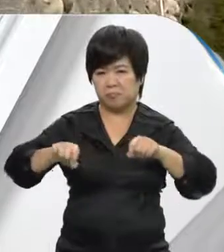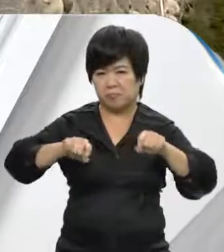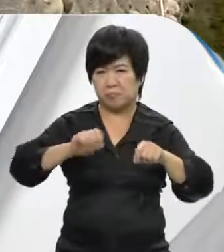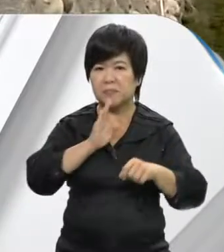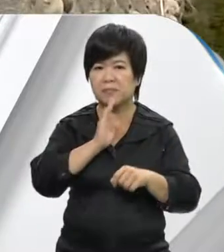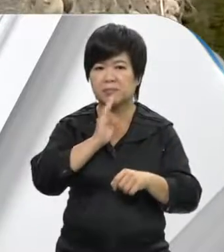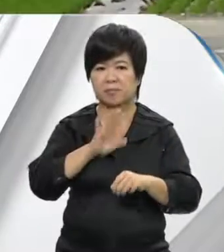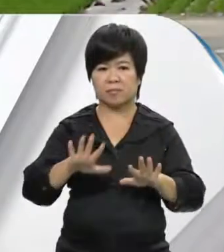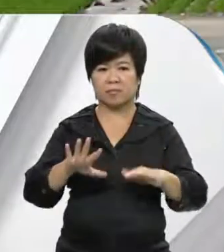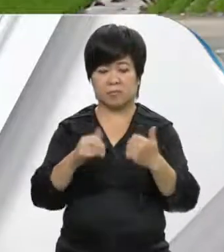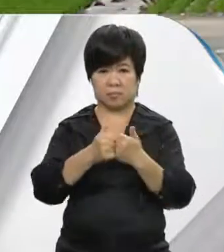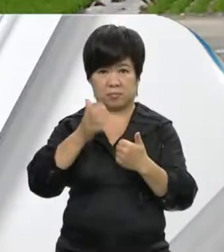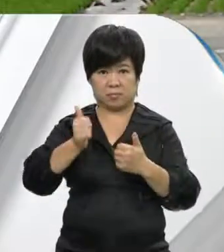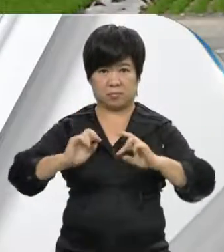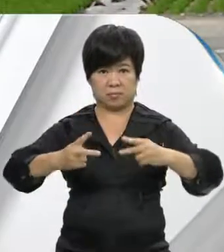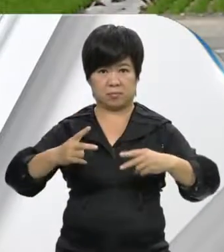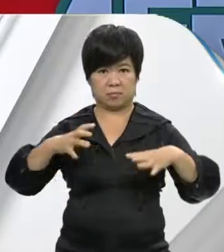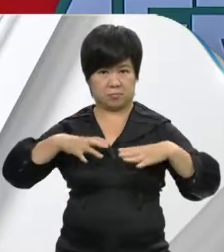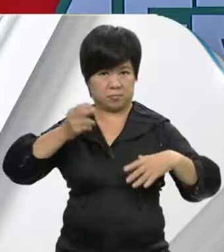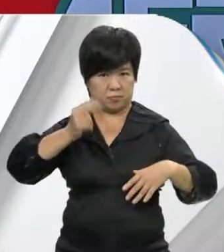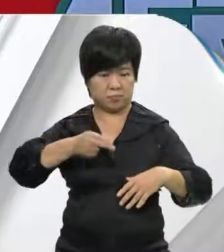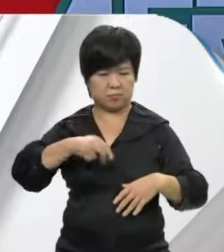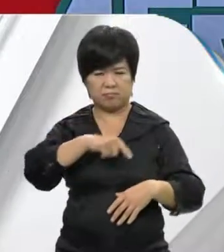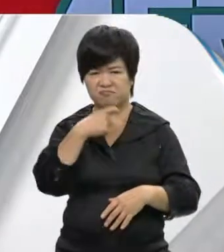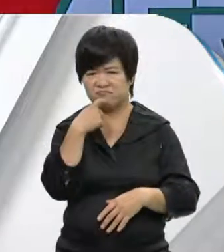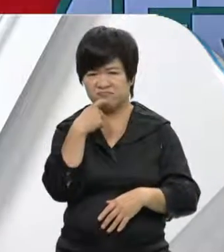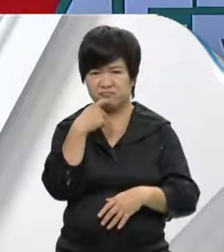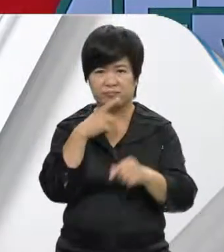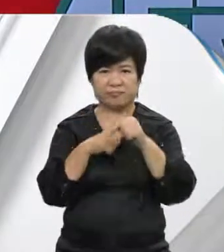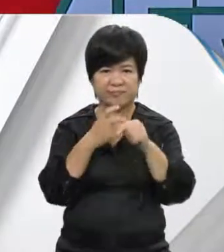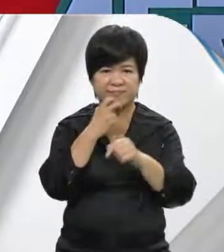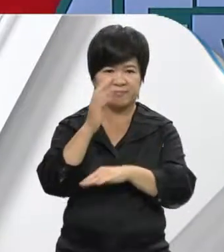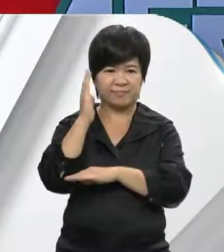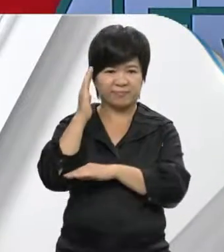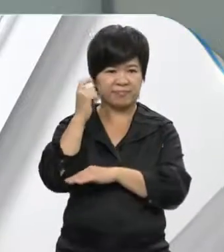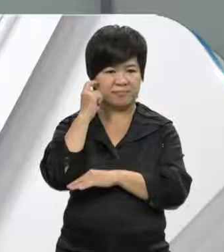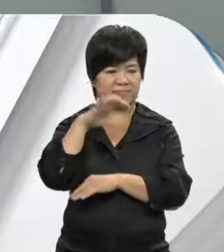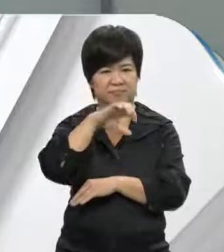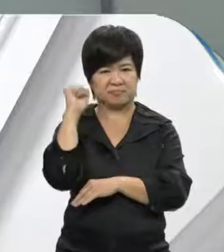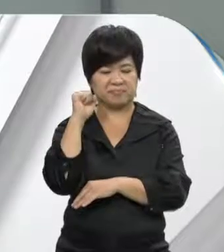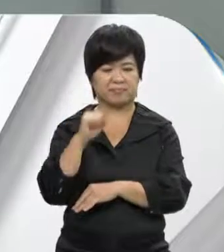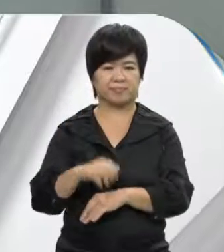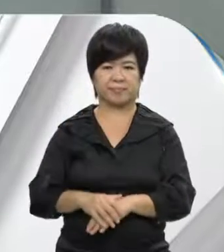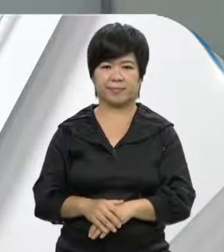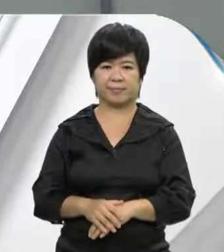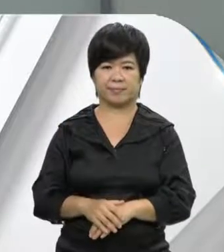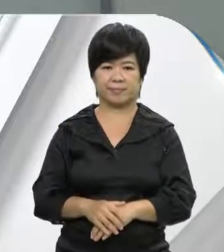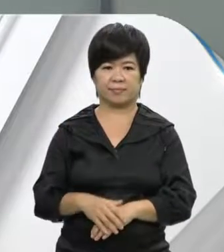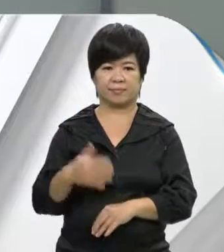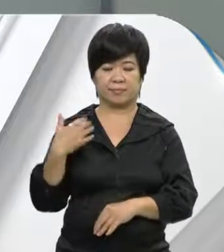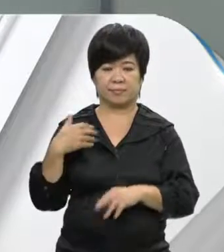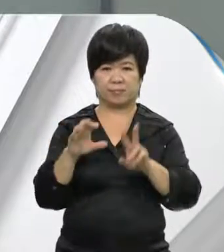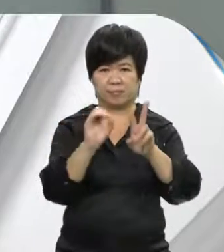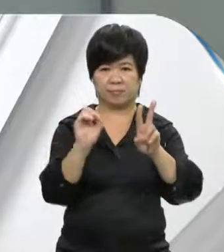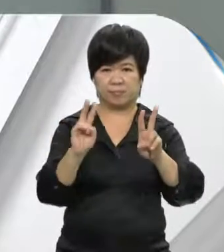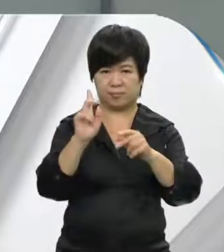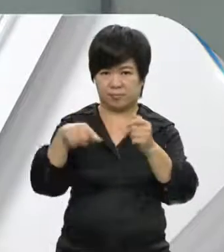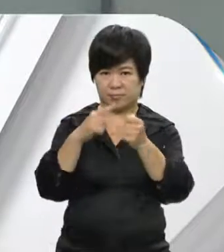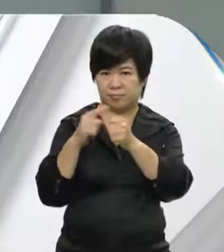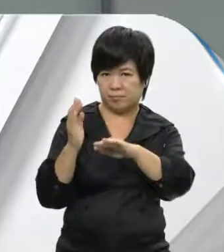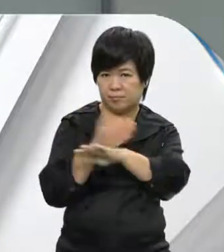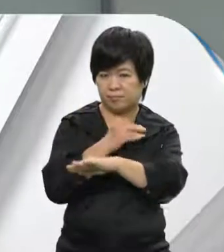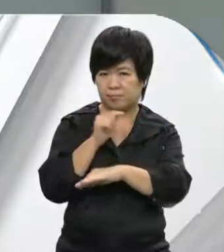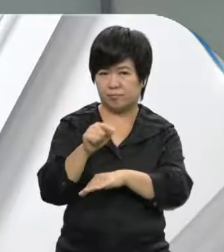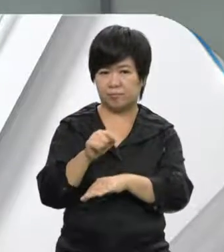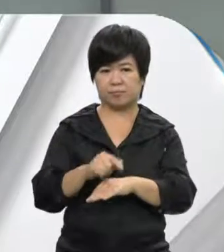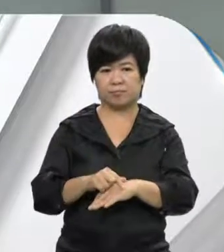费总啥会改做官派，民本万计之意，中央是唔是会撒钱？ 从2002年开始，也就是